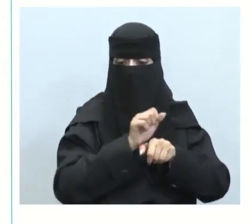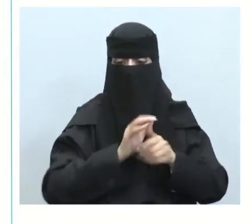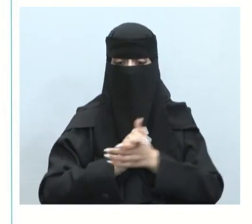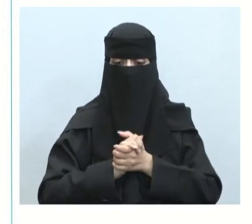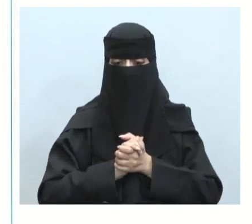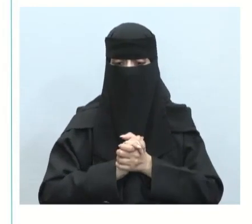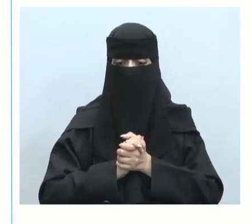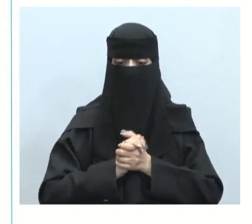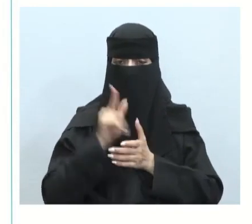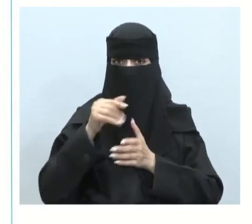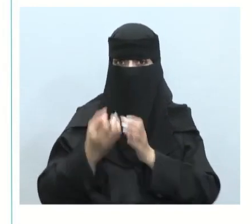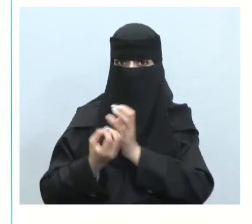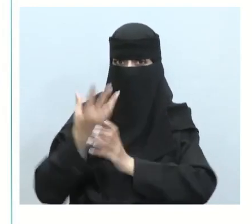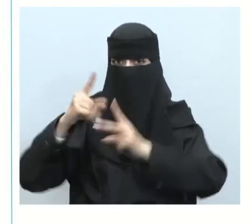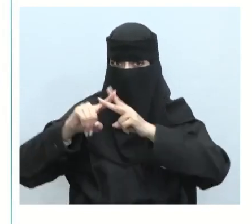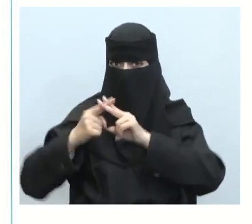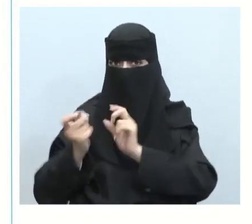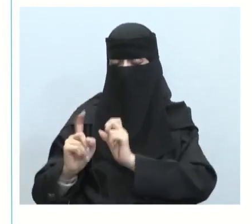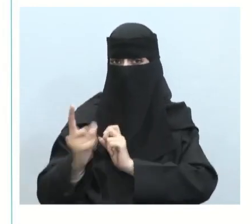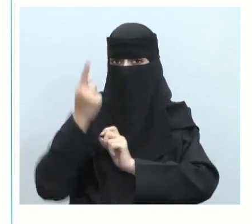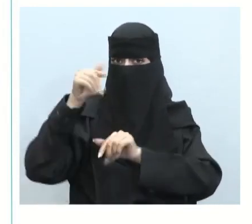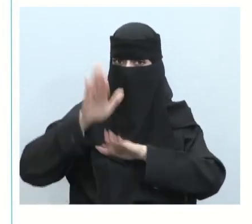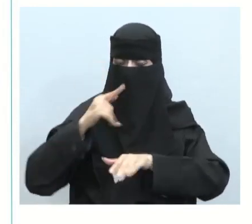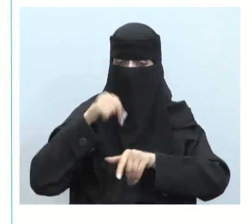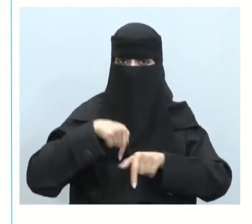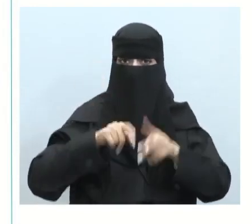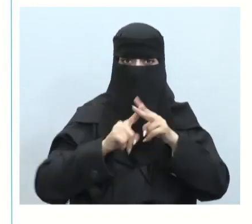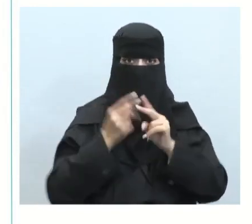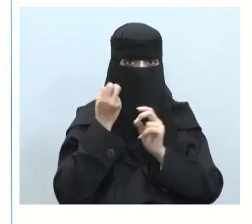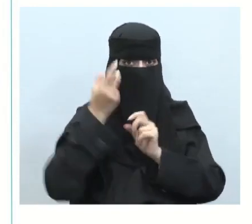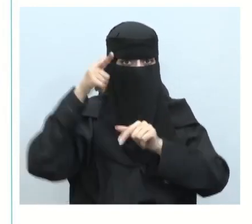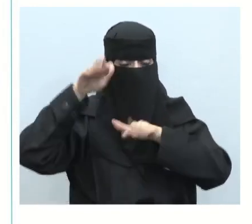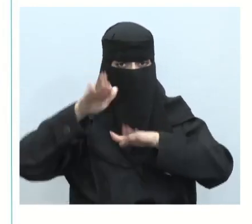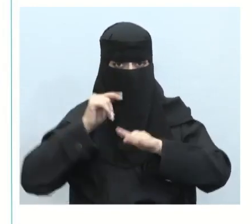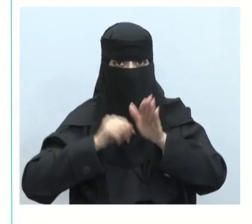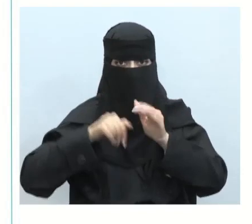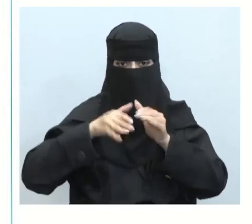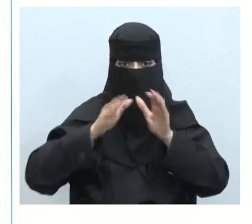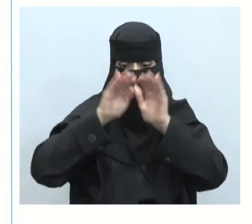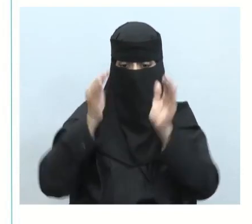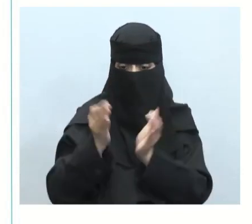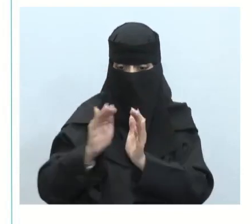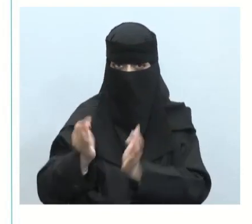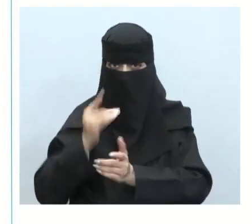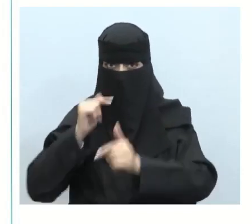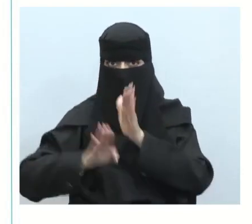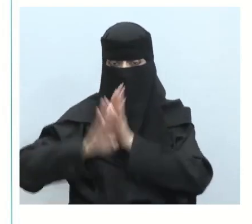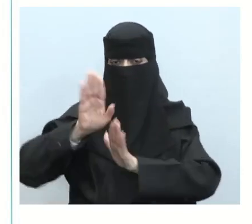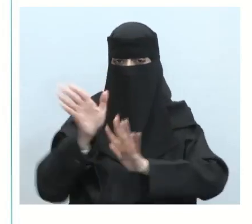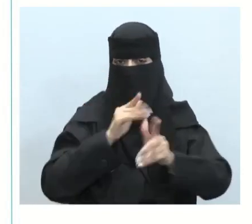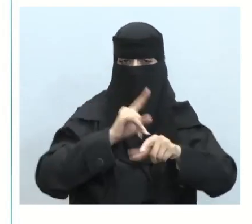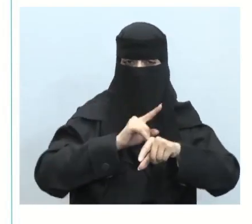اذا الثوره الصناعيه الاولى ادى اختراع الالات المتقدمه خلال القرنين الثام عشر